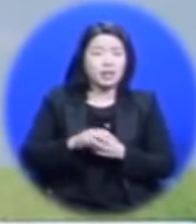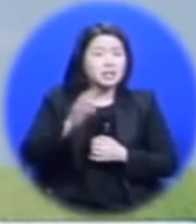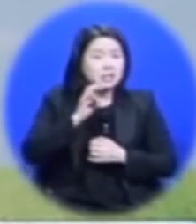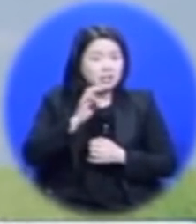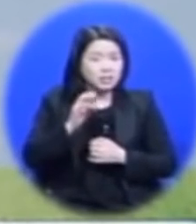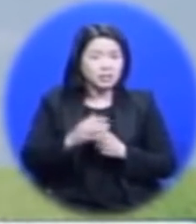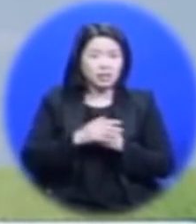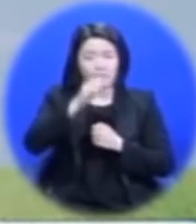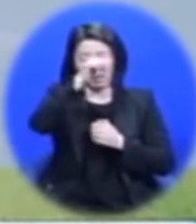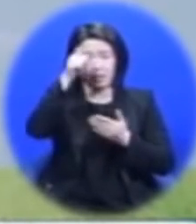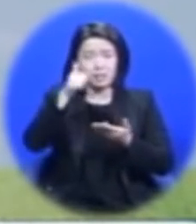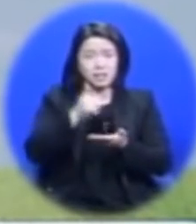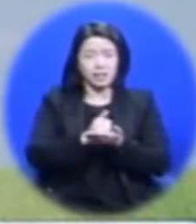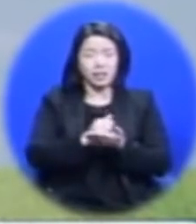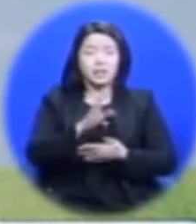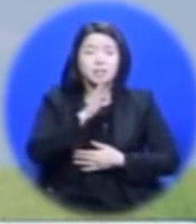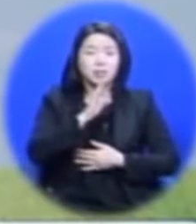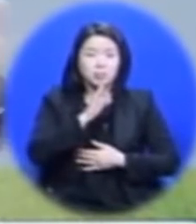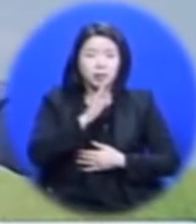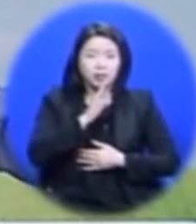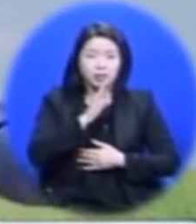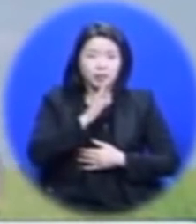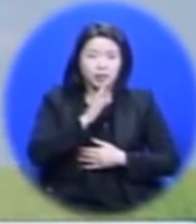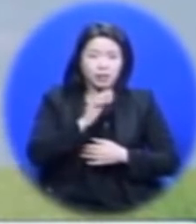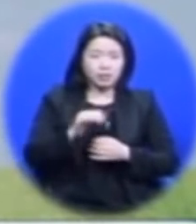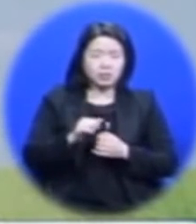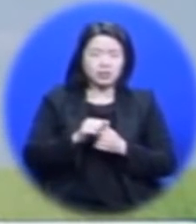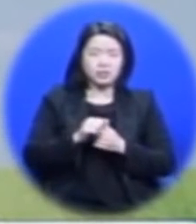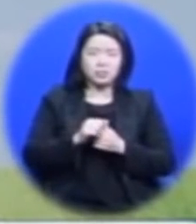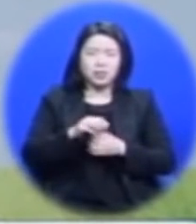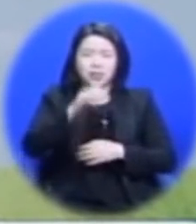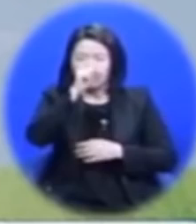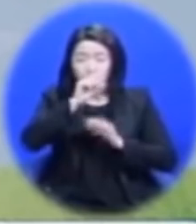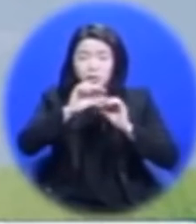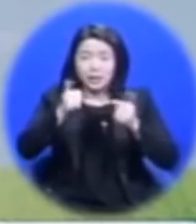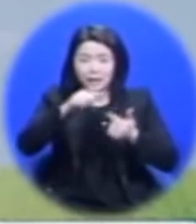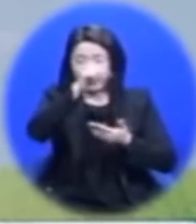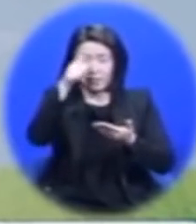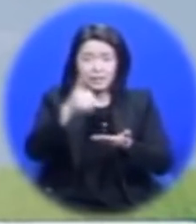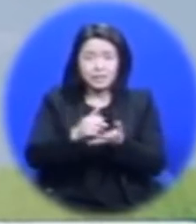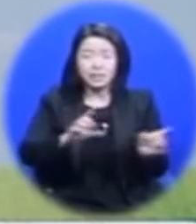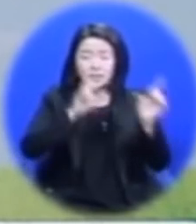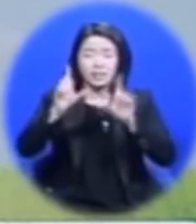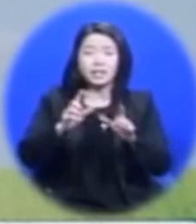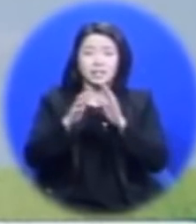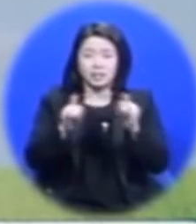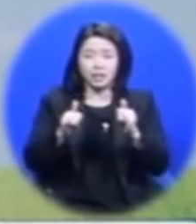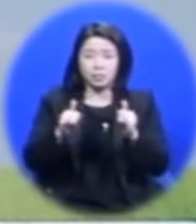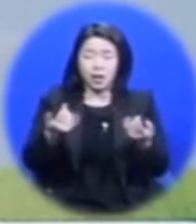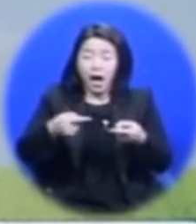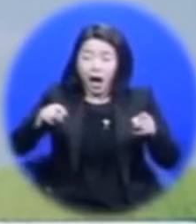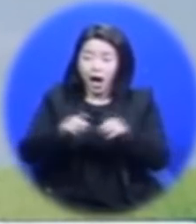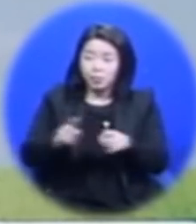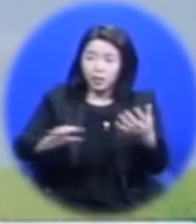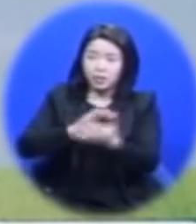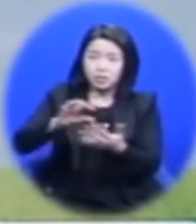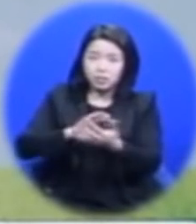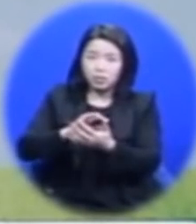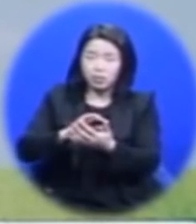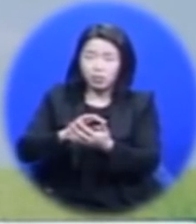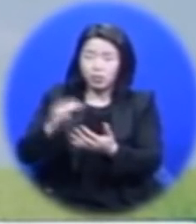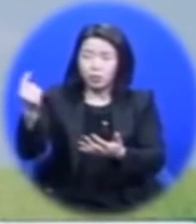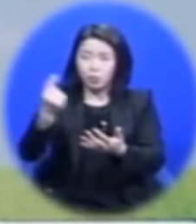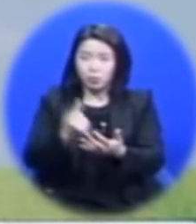창녀들이나 인생의 정말 인생의 막장 인생을 사는 사람들, 그런 사람들이 함께 섞여 들어오기가 힘든